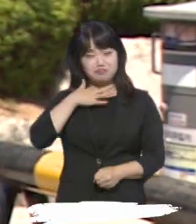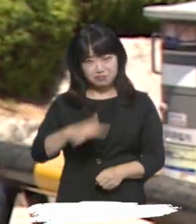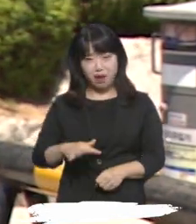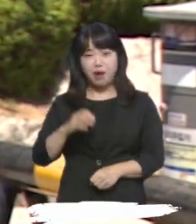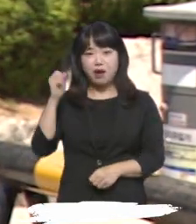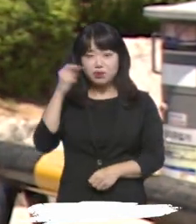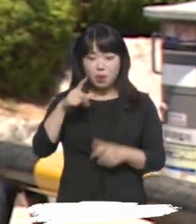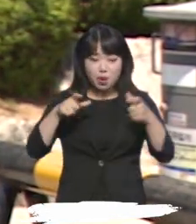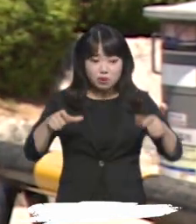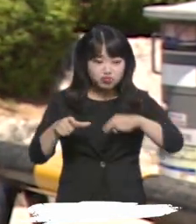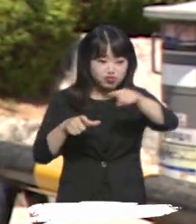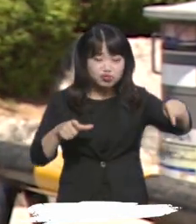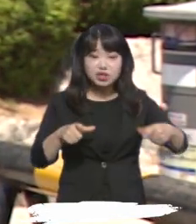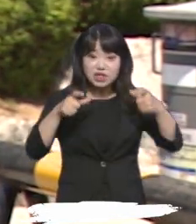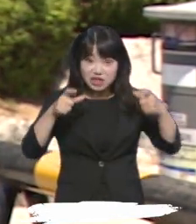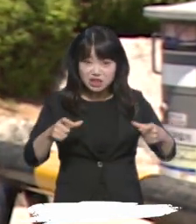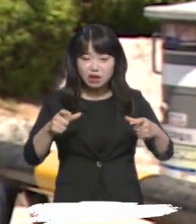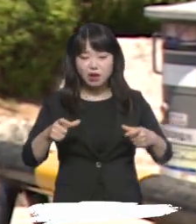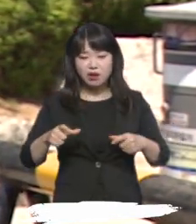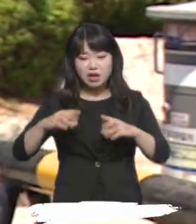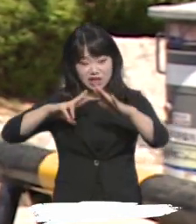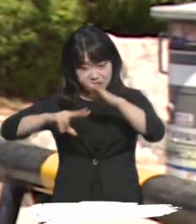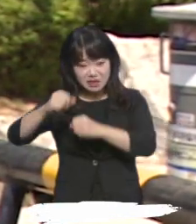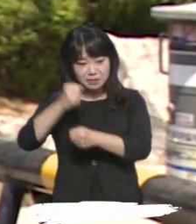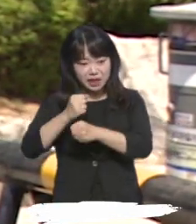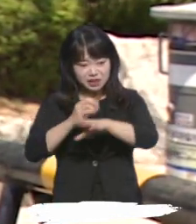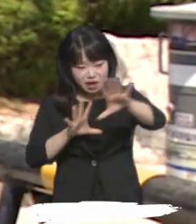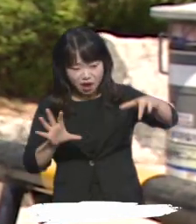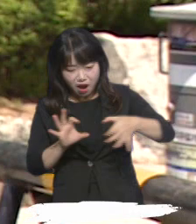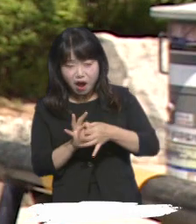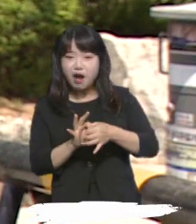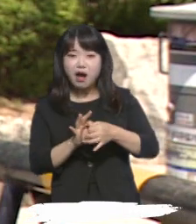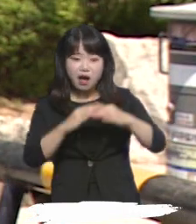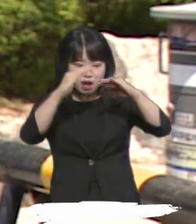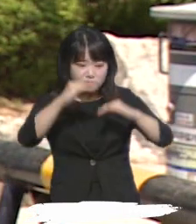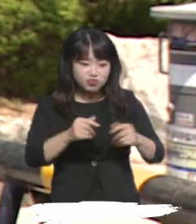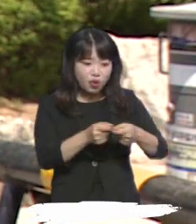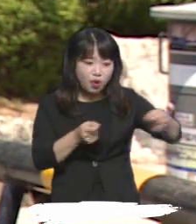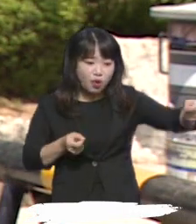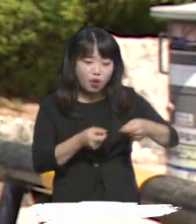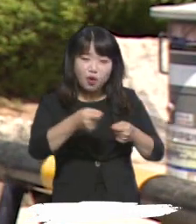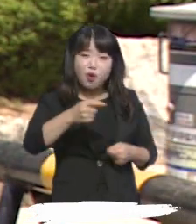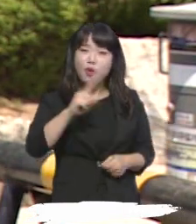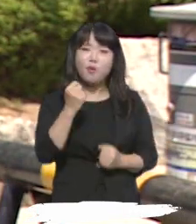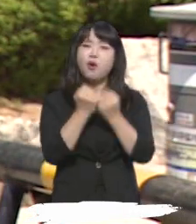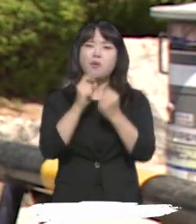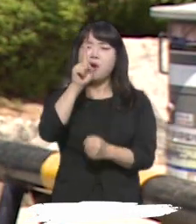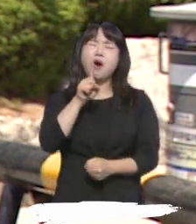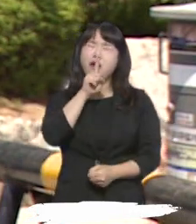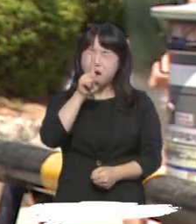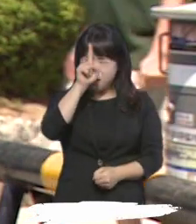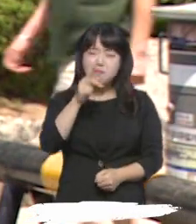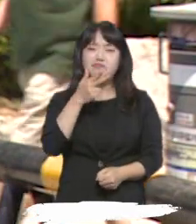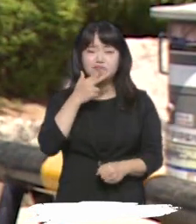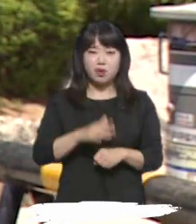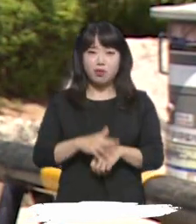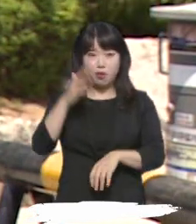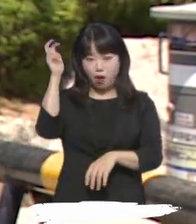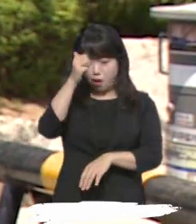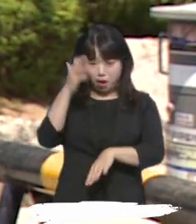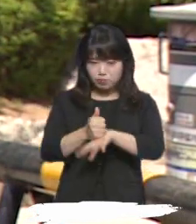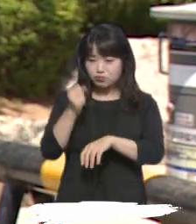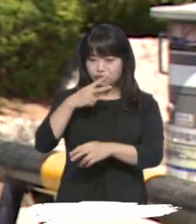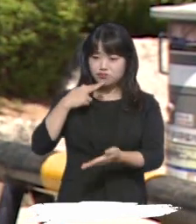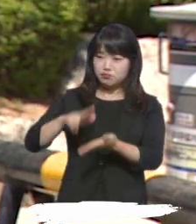얼마가 어디에 그 토지가 편입된다는 것도 없었어요. 그래서 많은 주민들이 처음에 그 문서를 받고